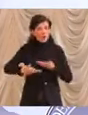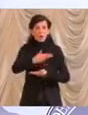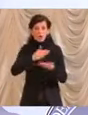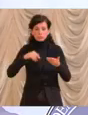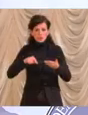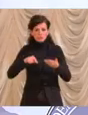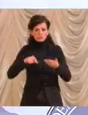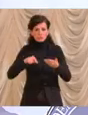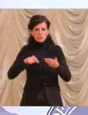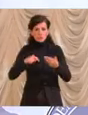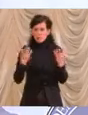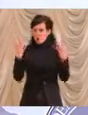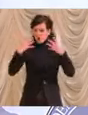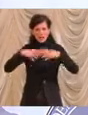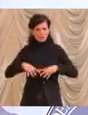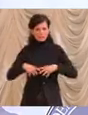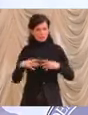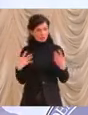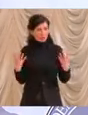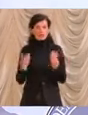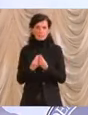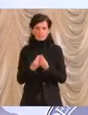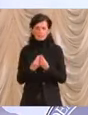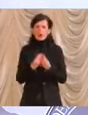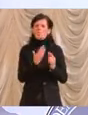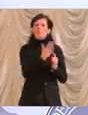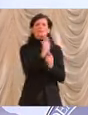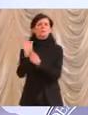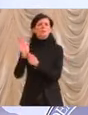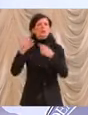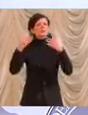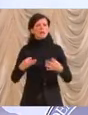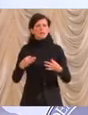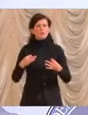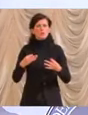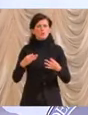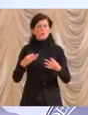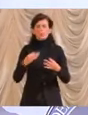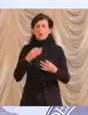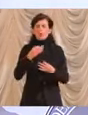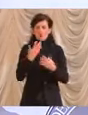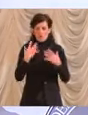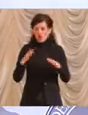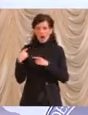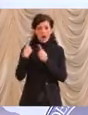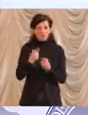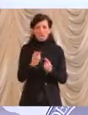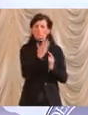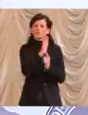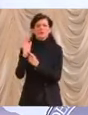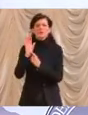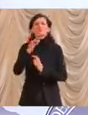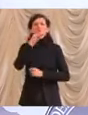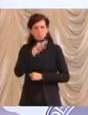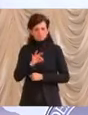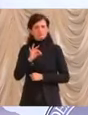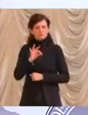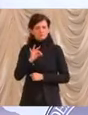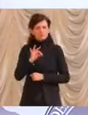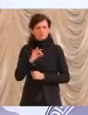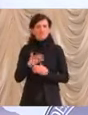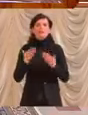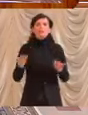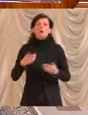dimostrerà, come ha sempre saputo fare e storicamente sa fare, una efficacia operativa incredibile. Presidente De